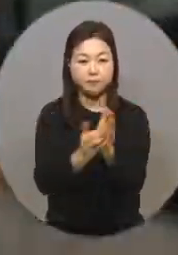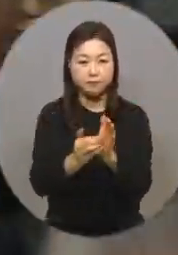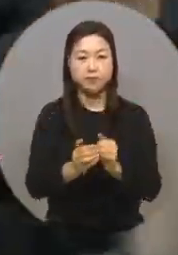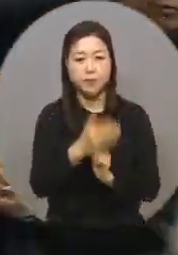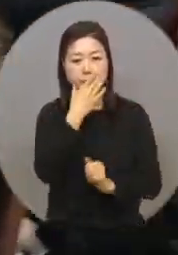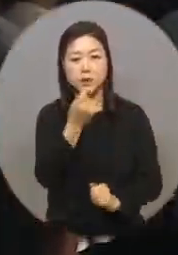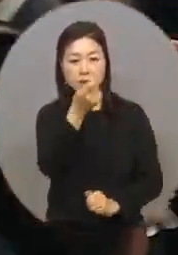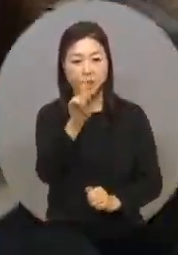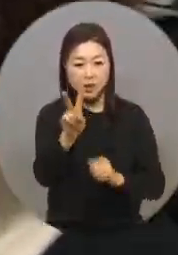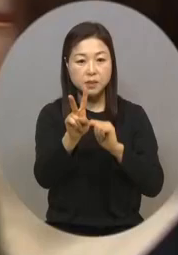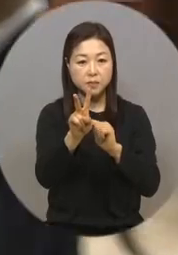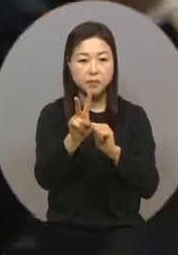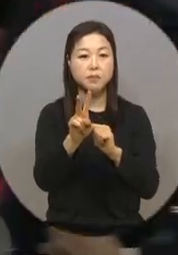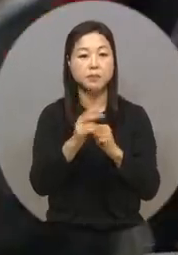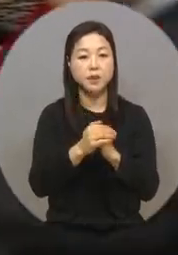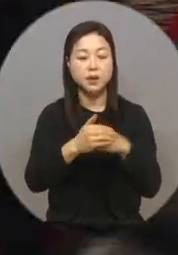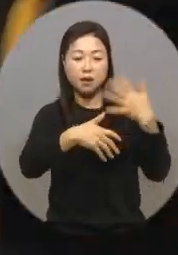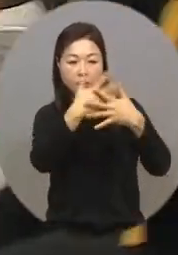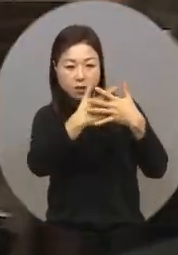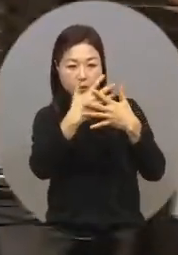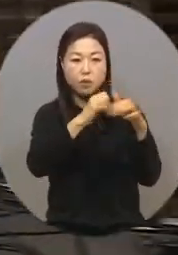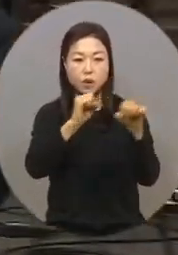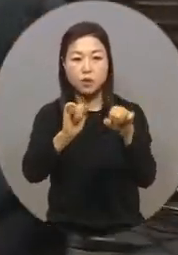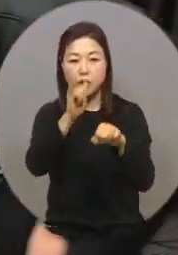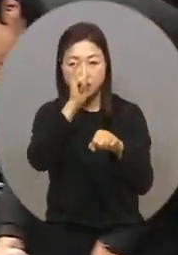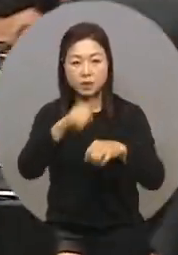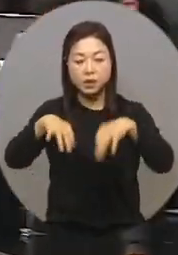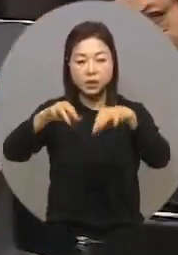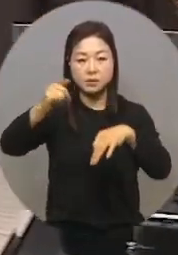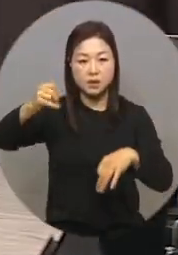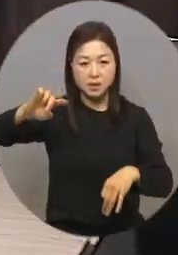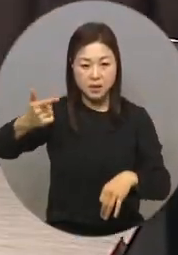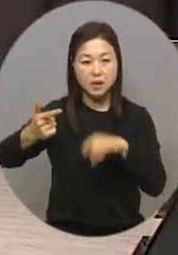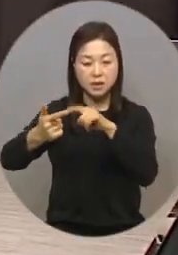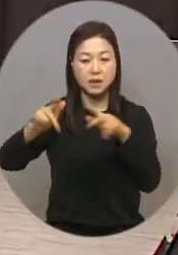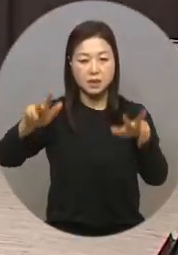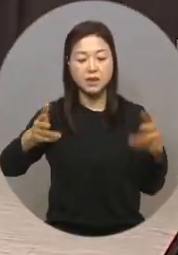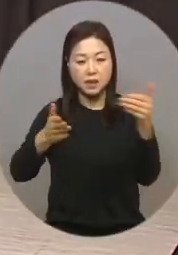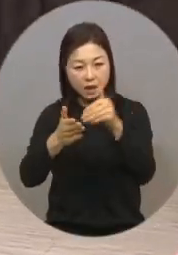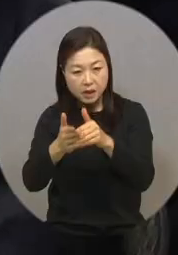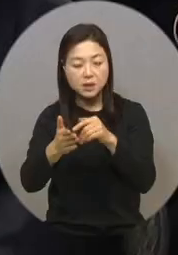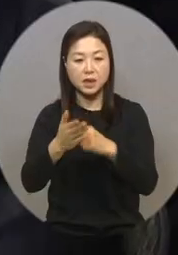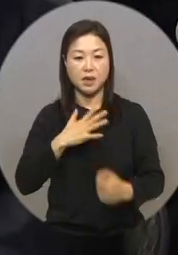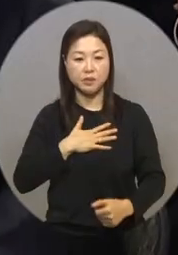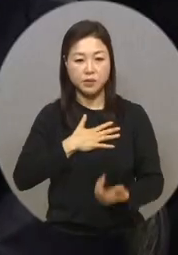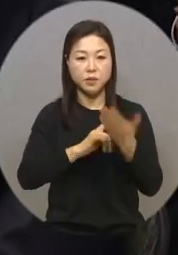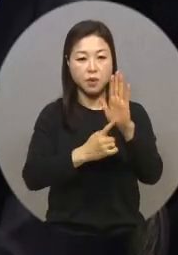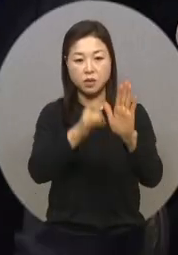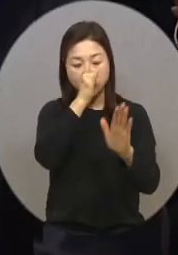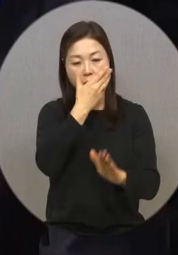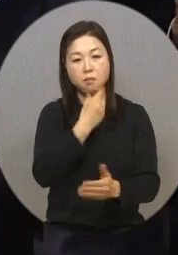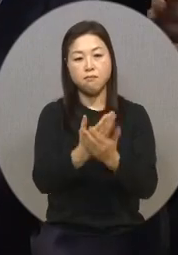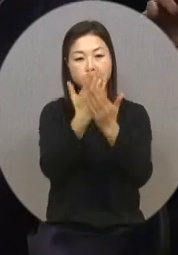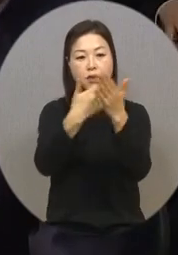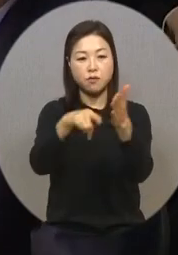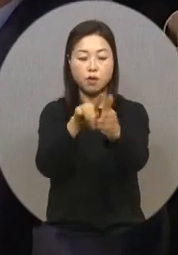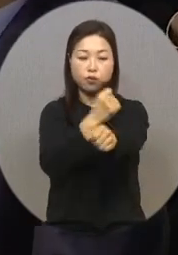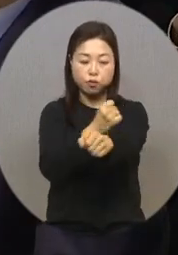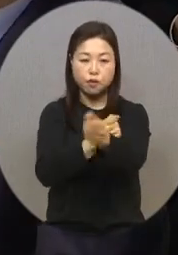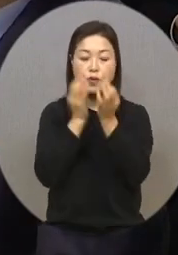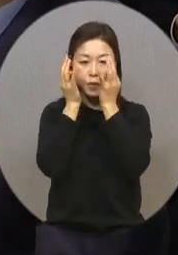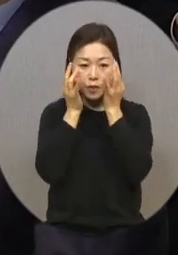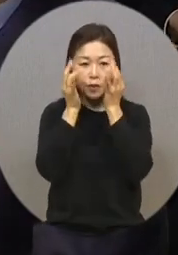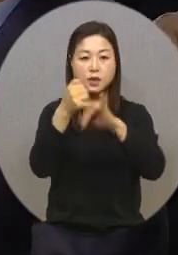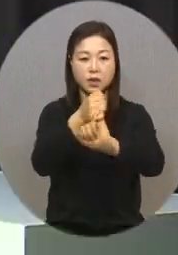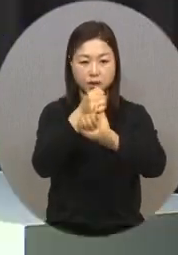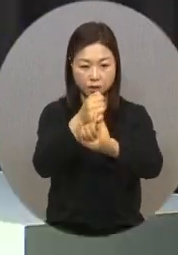복지TV 미디어 크리에이터로 활동하고 있는 김지연 씨가 그동안의 소회를 밝히고 복지 발전을 위한 노력에 힘을